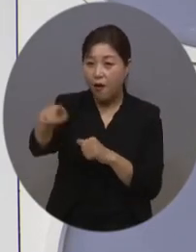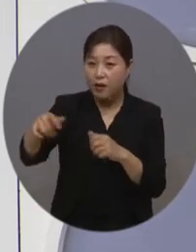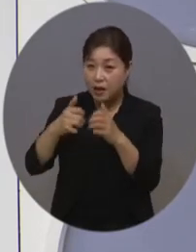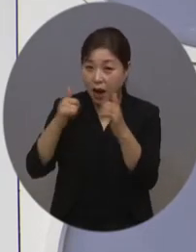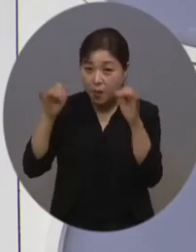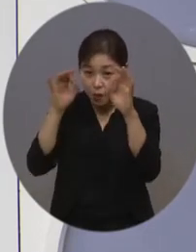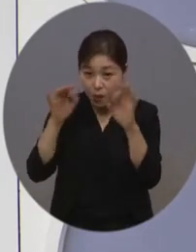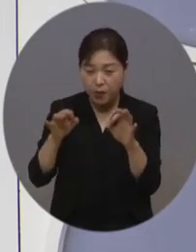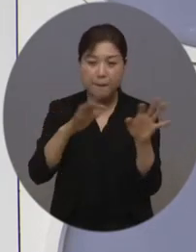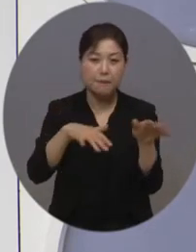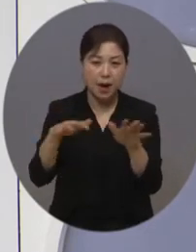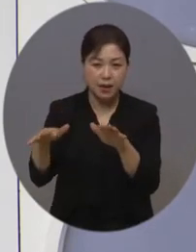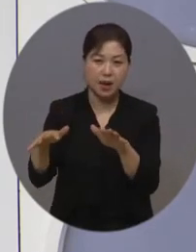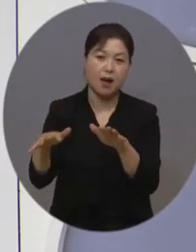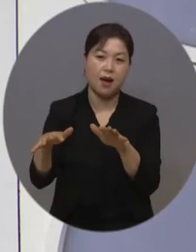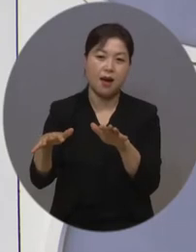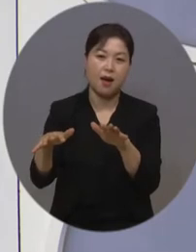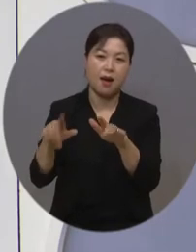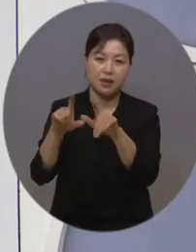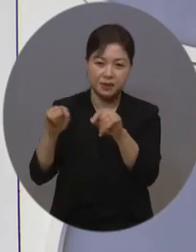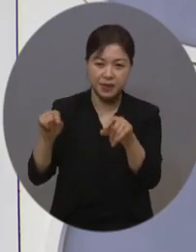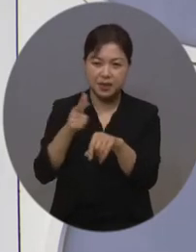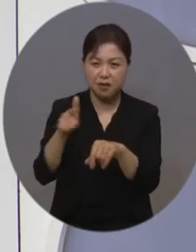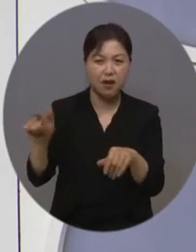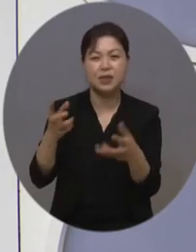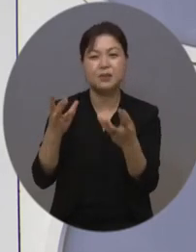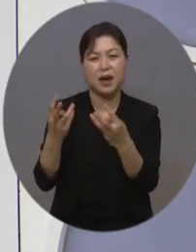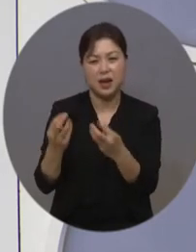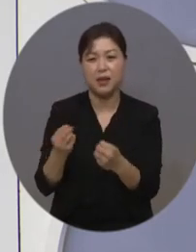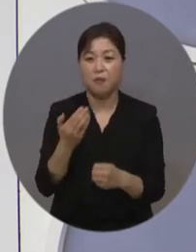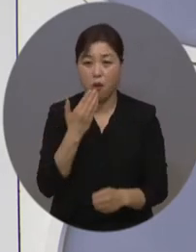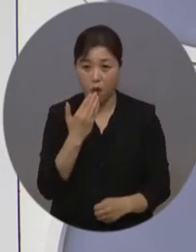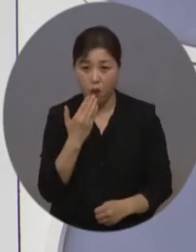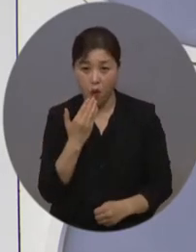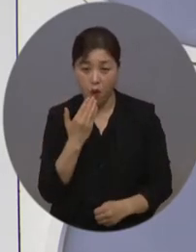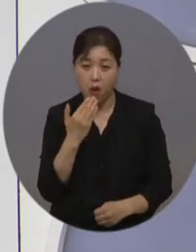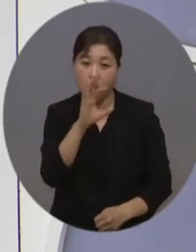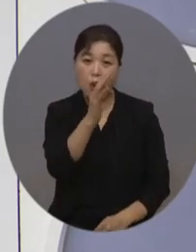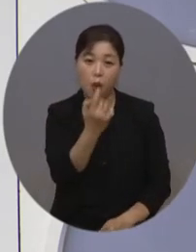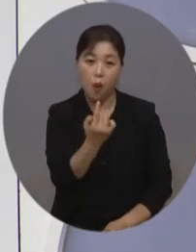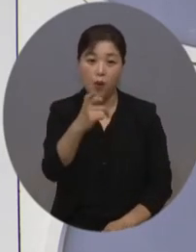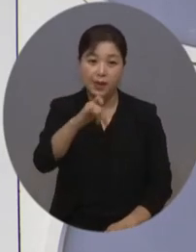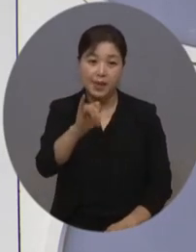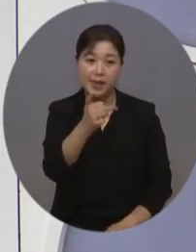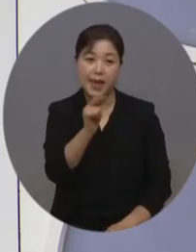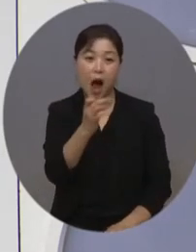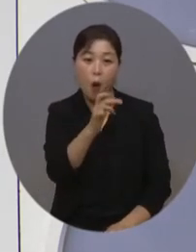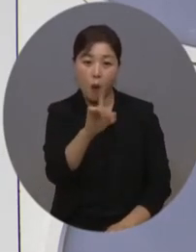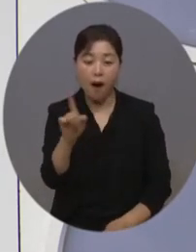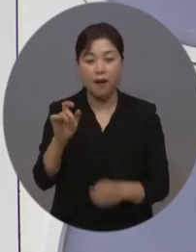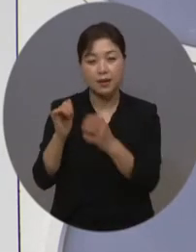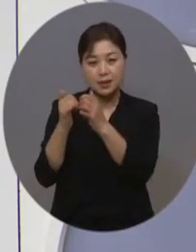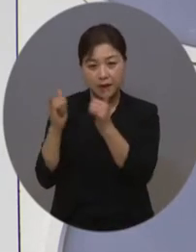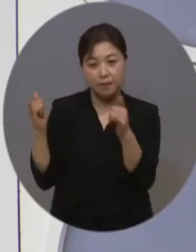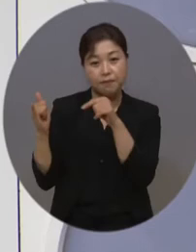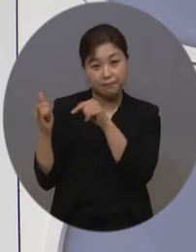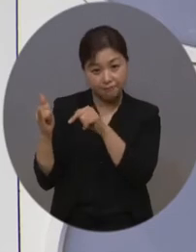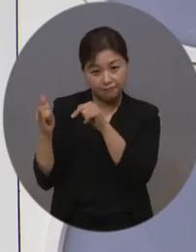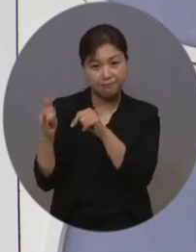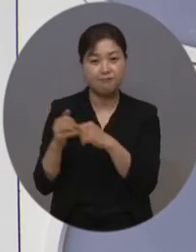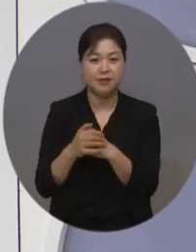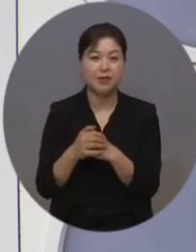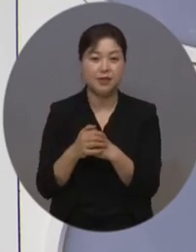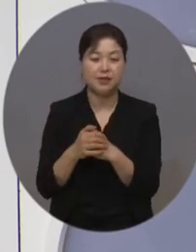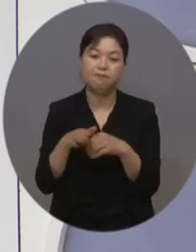먹습니다. 예, 예. 예, 그래서 그게 좀 오키나와 사람들이 그런, 그래서 최근에는 이